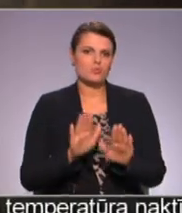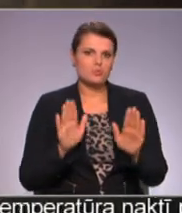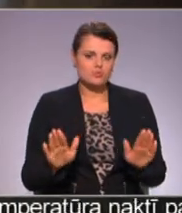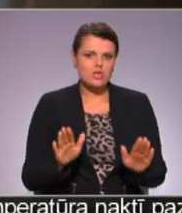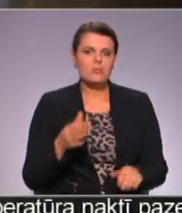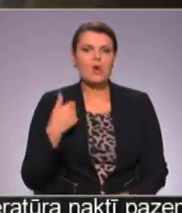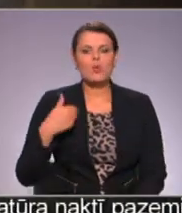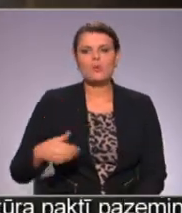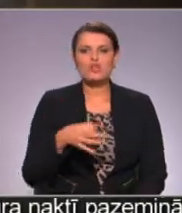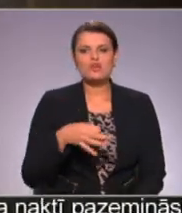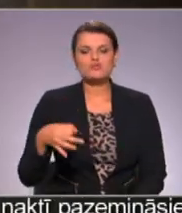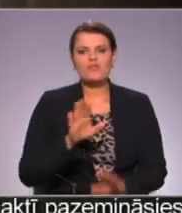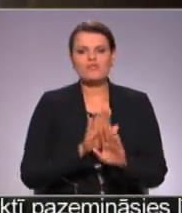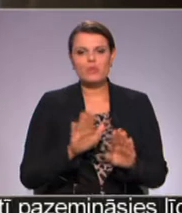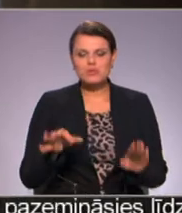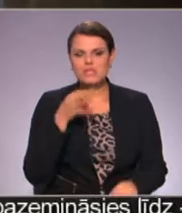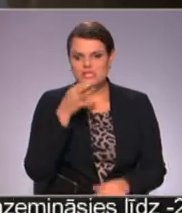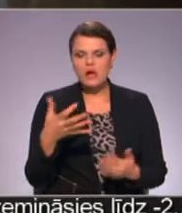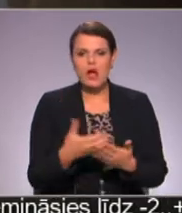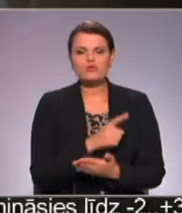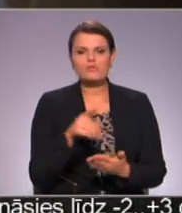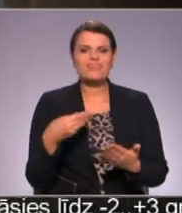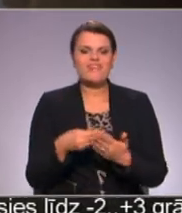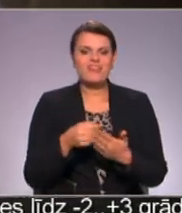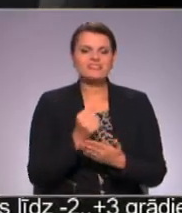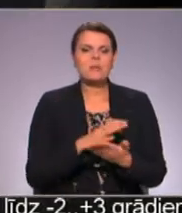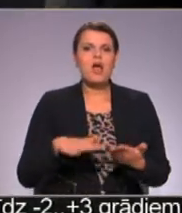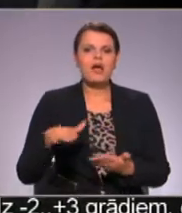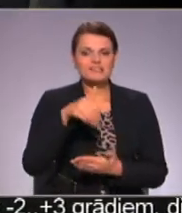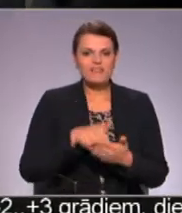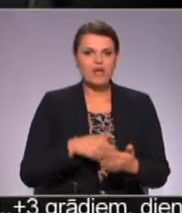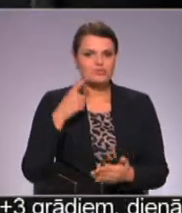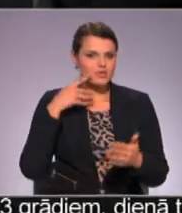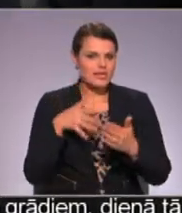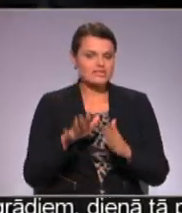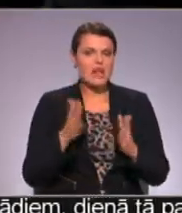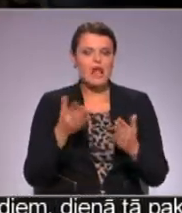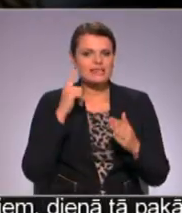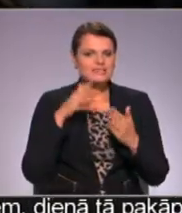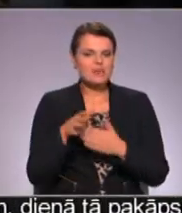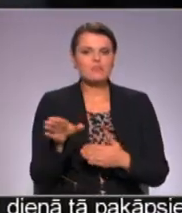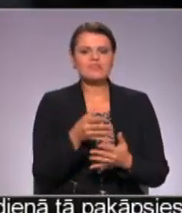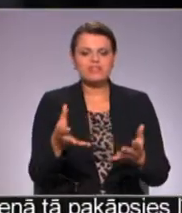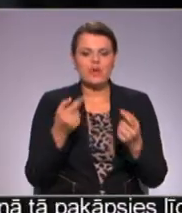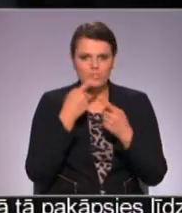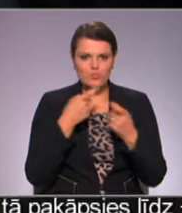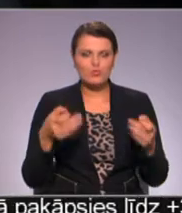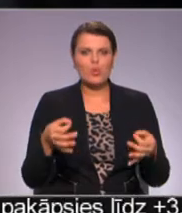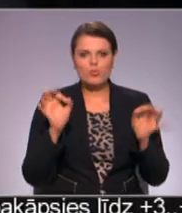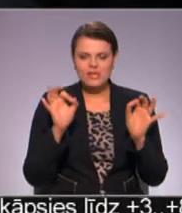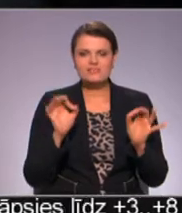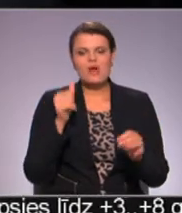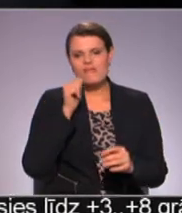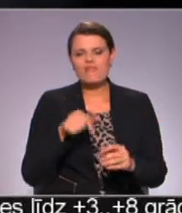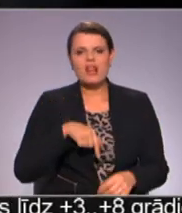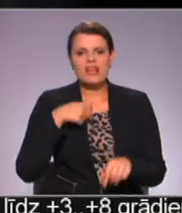muzeja darbinieki atzina, ka atradums ir vērtīgs pagasta vēstures izzināšanā. Tomēr, lai apjaustu visu iegūtās informācijas nozīmi, priekšā